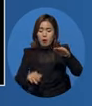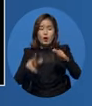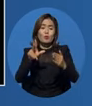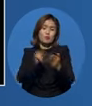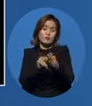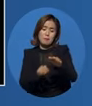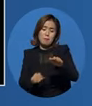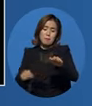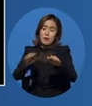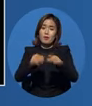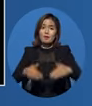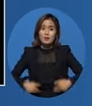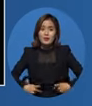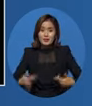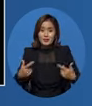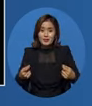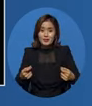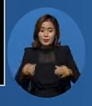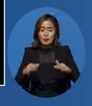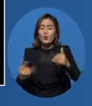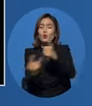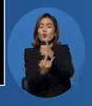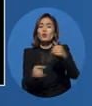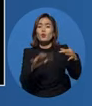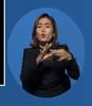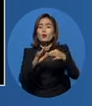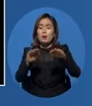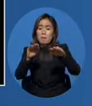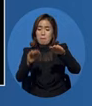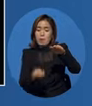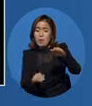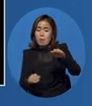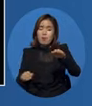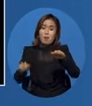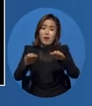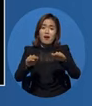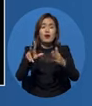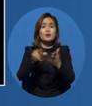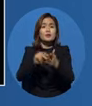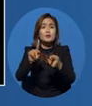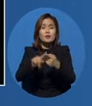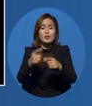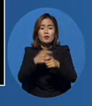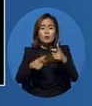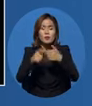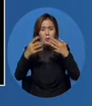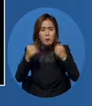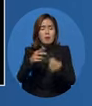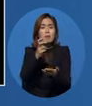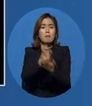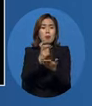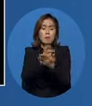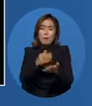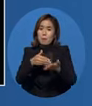됩니다 을지로 위원회 를 통해서 그런 양극화와 관련되어 있어서 돼서 많은 법안 드러냈습니다 일테면